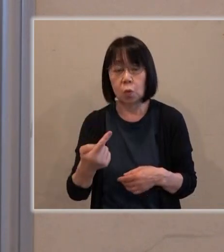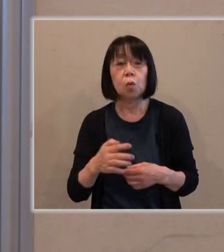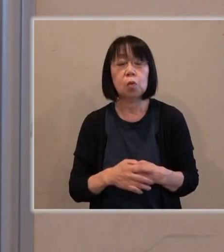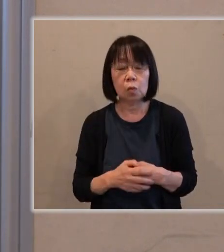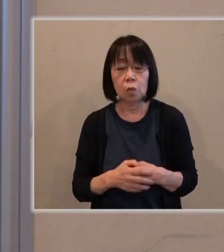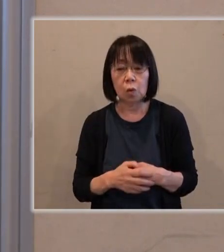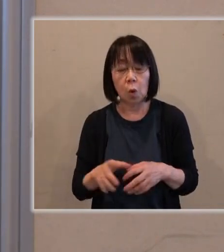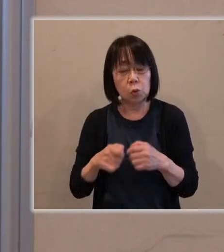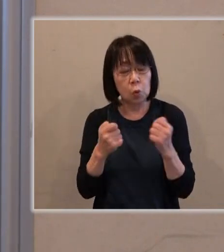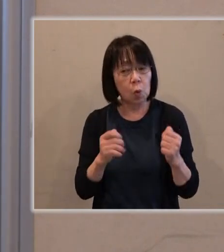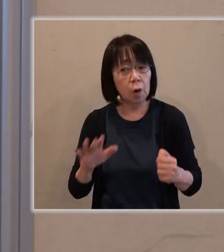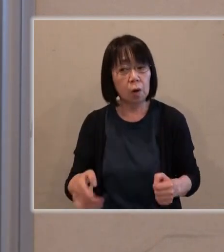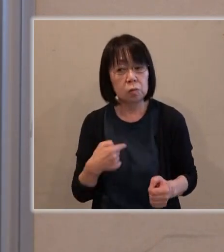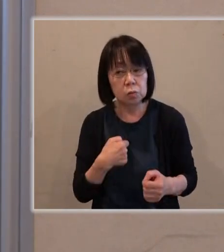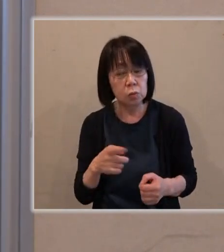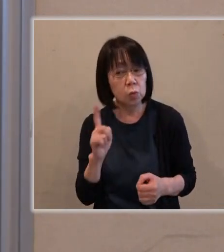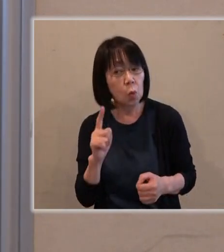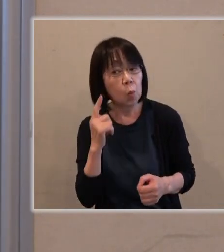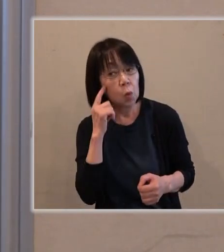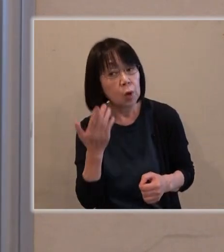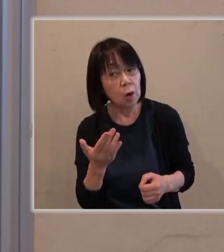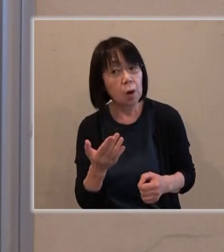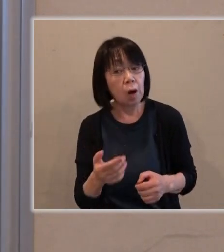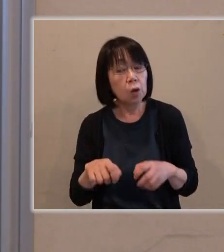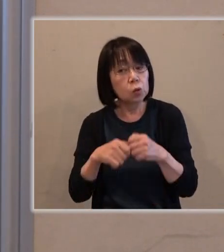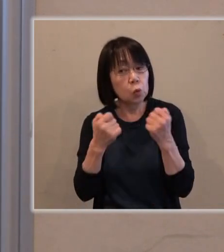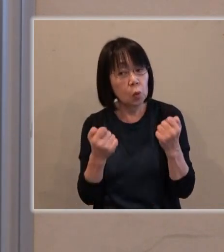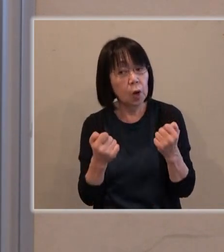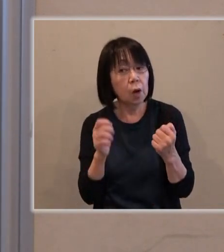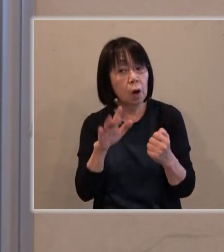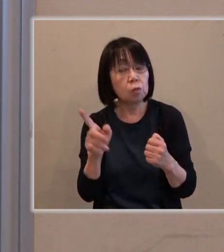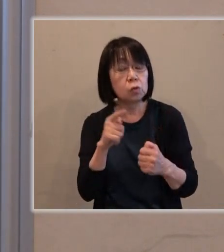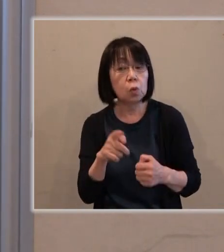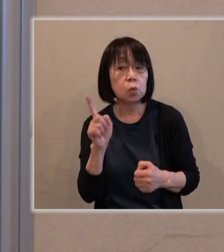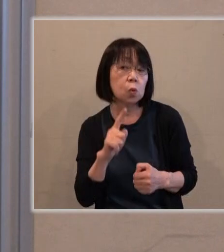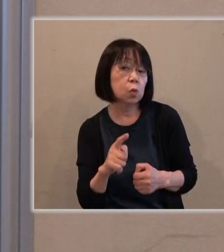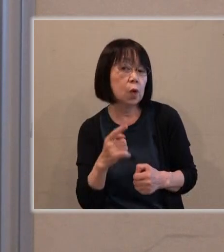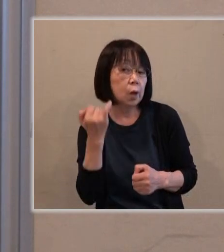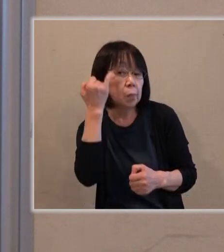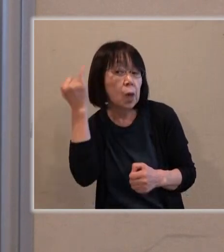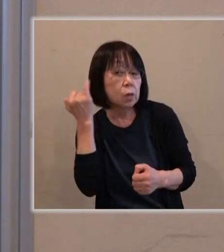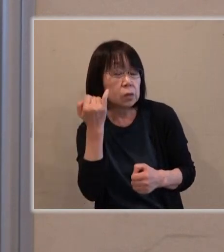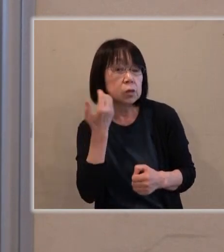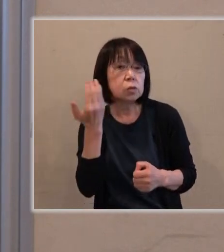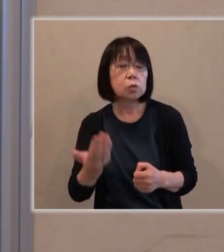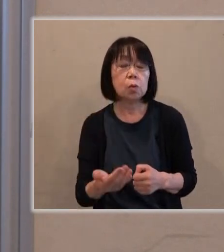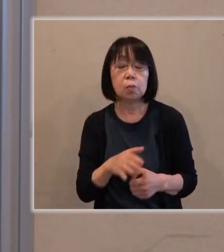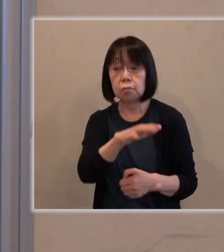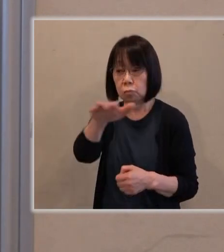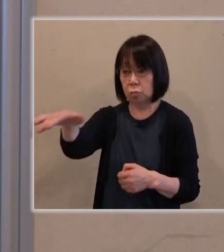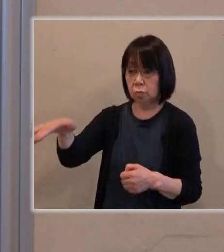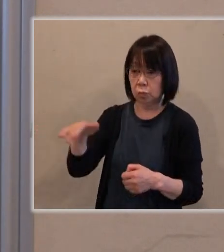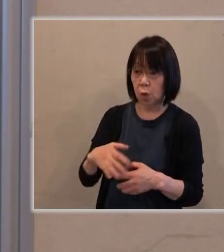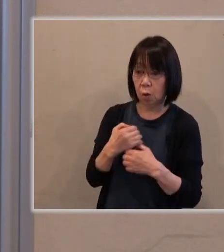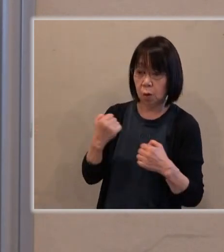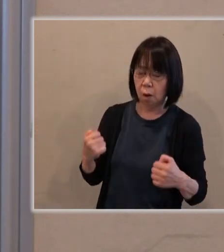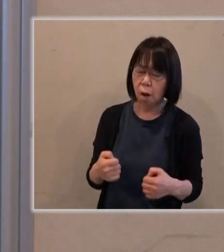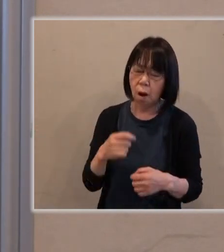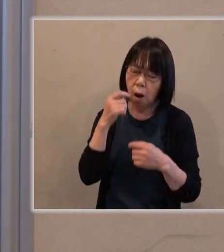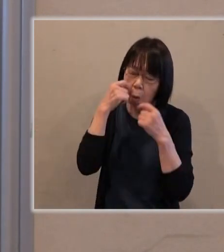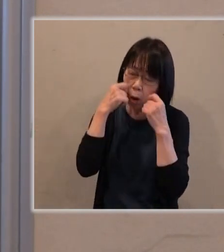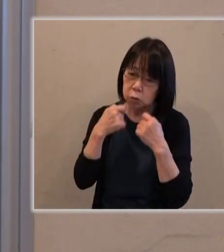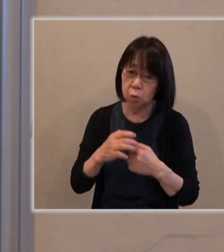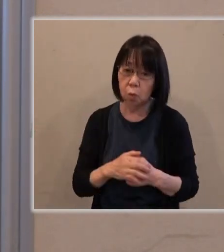思うって聞くんですね。どんなイメージって聞くと、みんなかわいそうって言うんです。障害のある人かわいそうだ